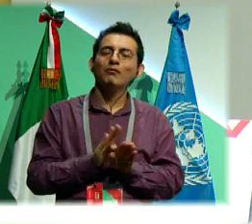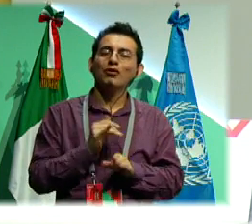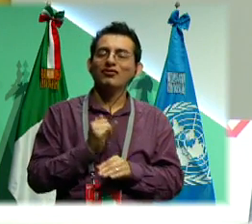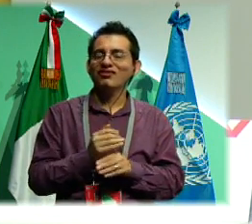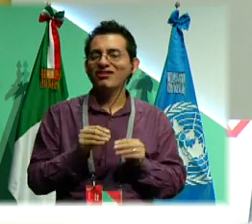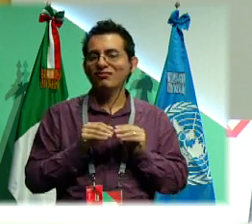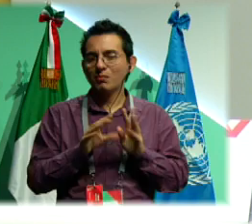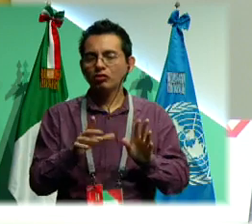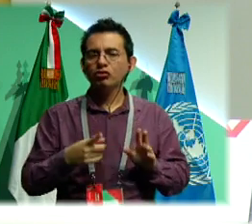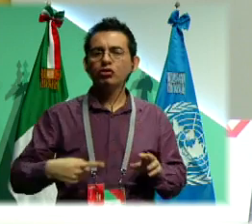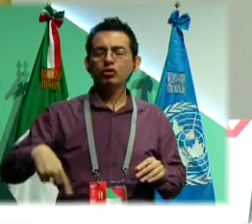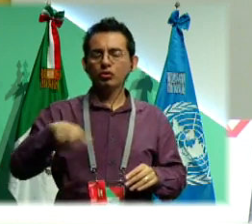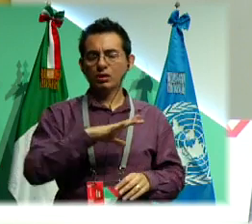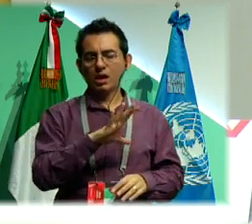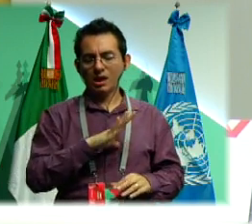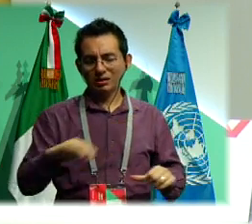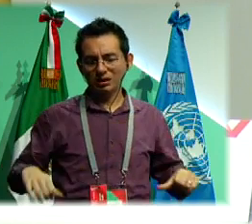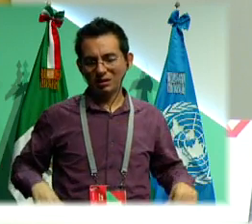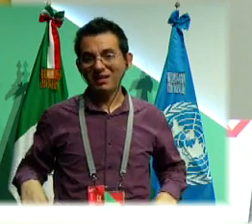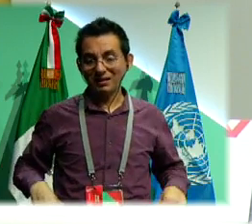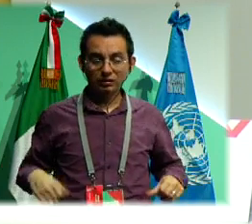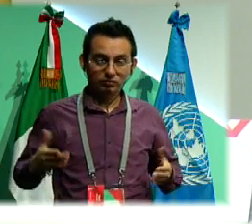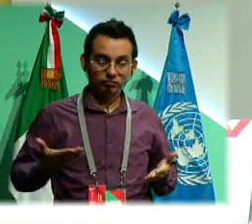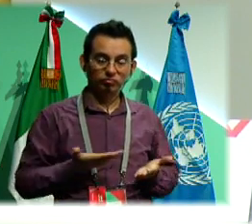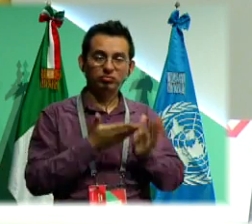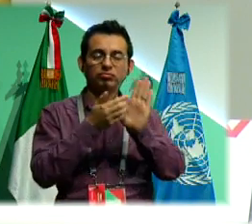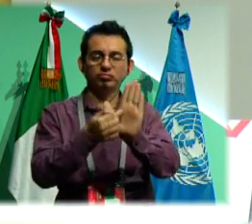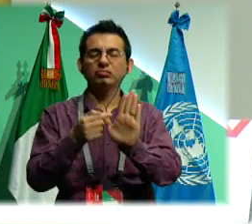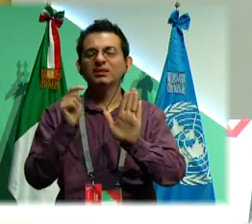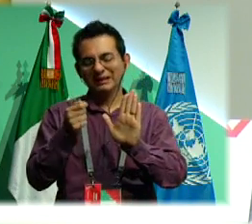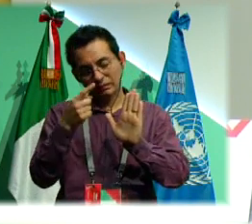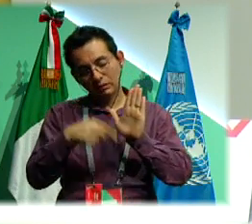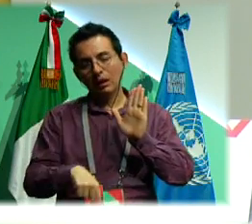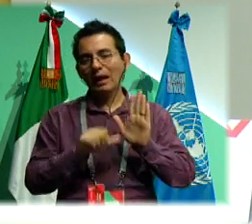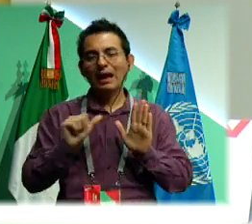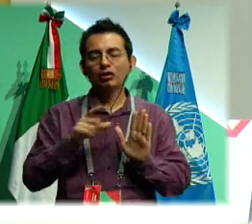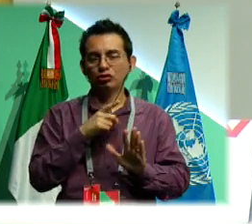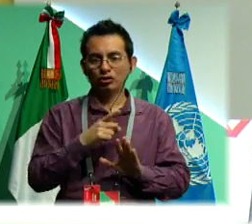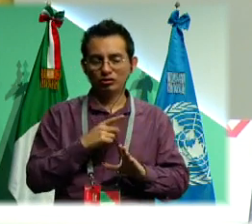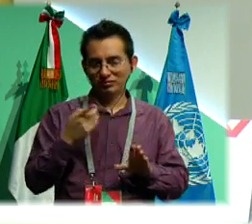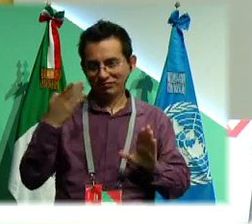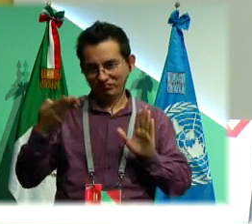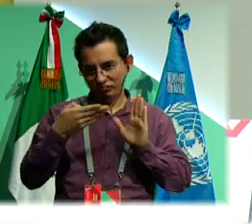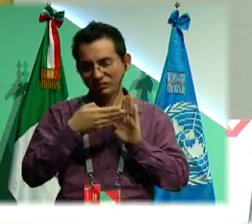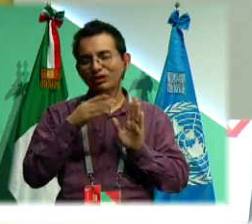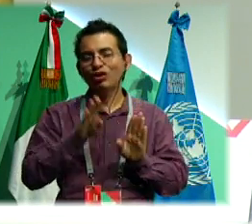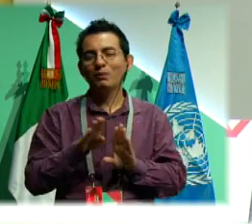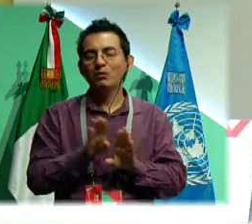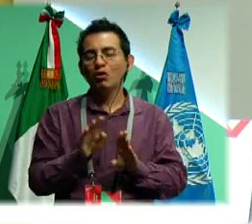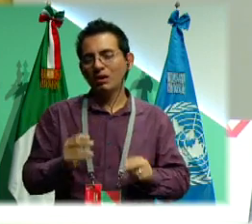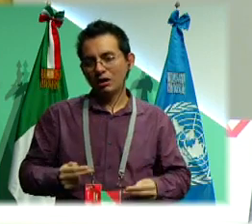compris l'information personnelle, lorsque l'activité sera faite pour mener des affaires.